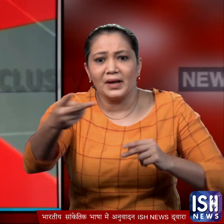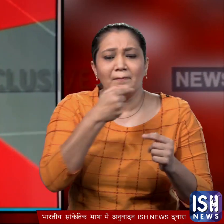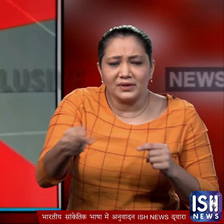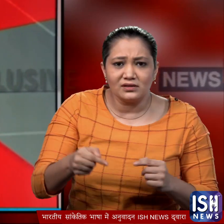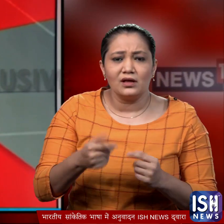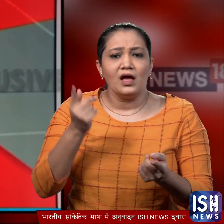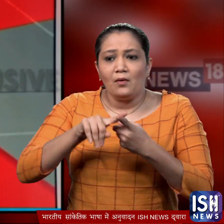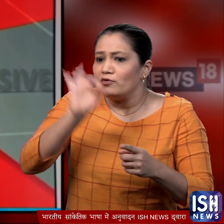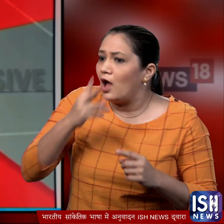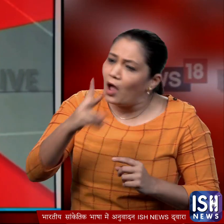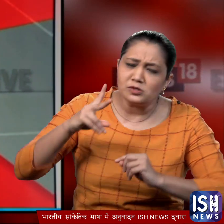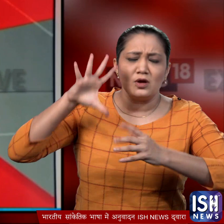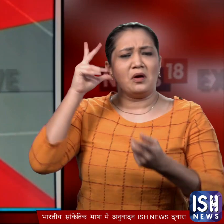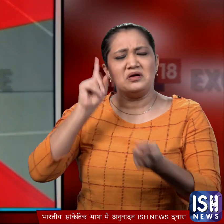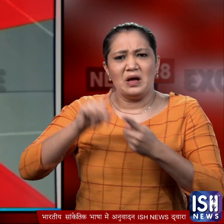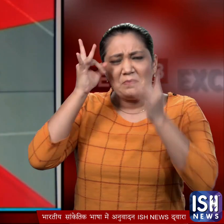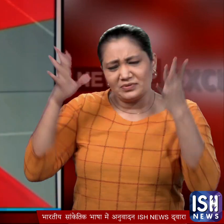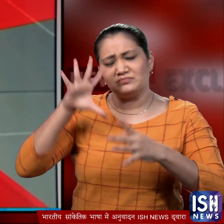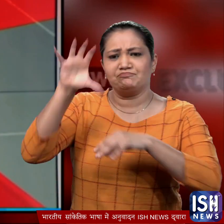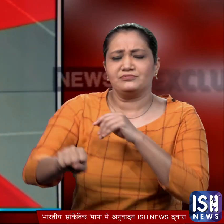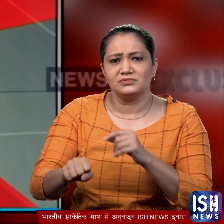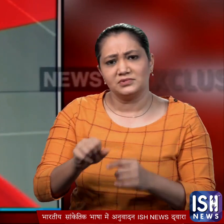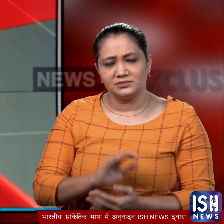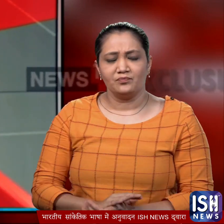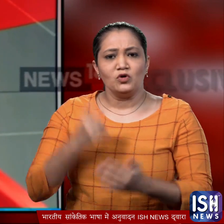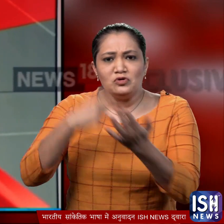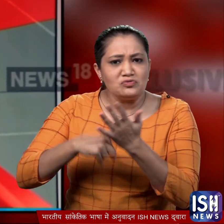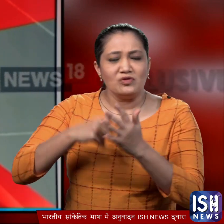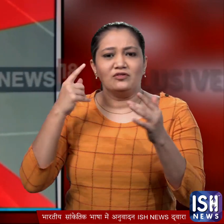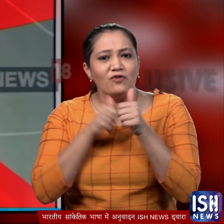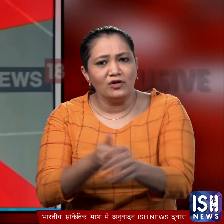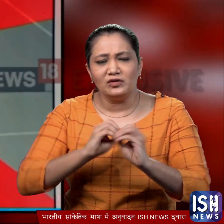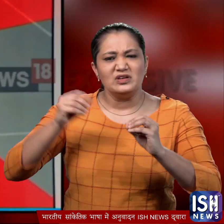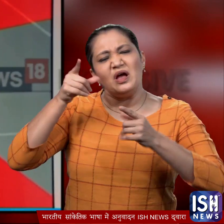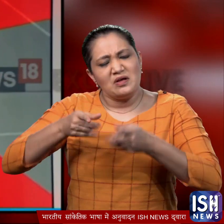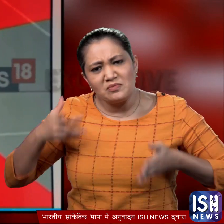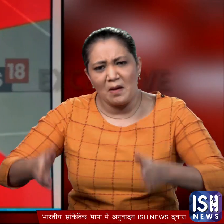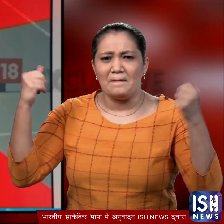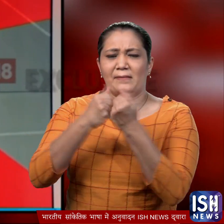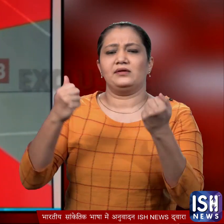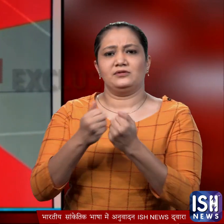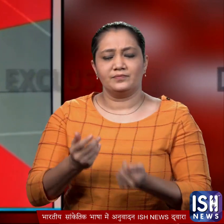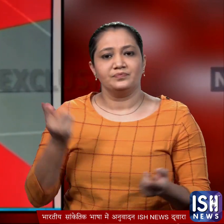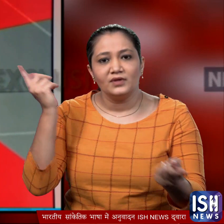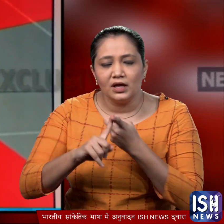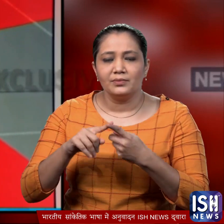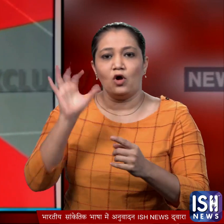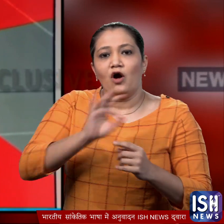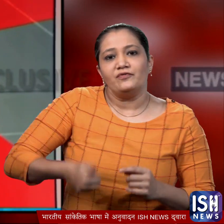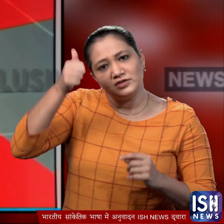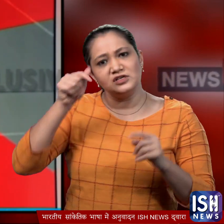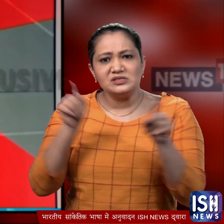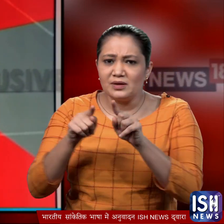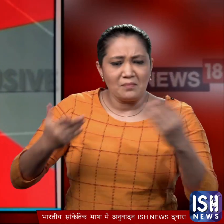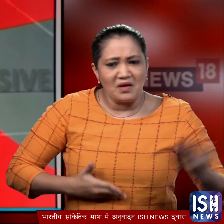जब अधिकारी सामने दिखे तो उन लोगों ने अपना आपा खो दिया और कानून की परवाह किए बगैर उनसे बीच सड़क पर ही भिड़ गए। नतीजा ये हुआ कि अधिकारी